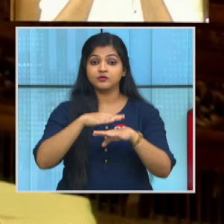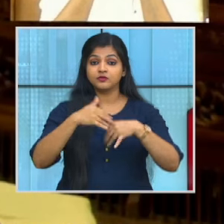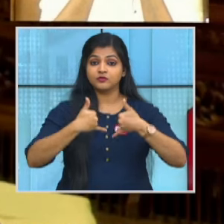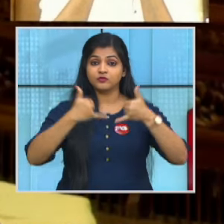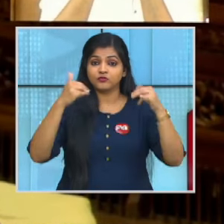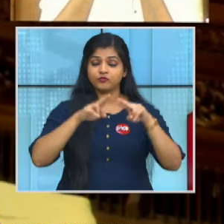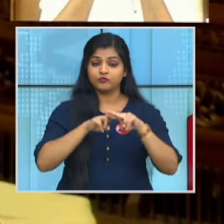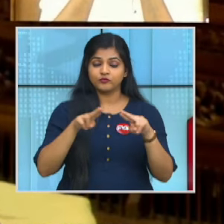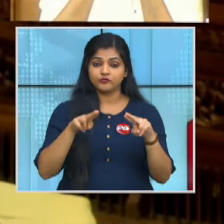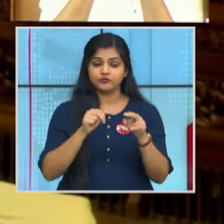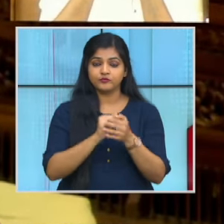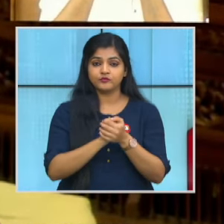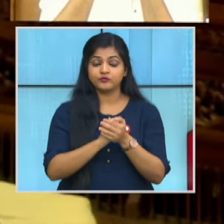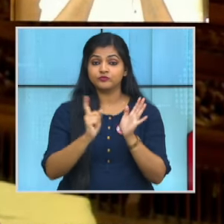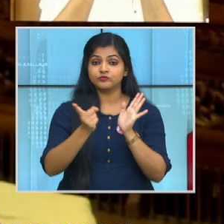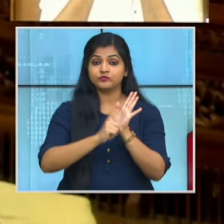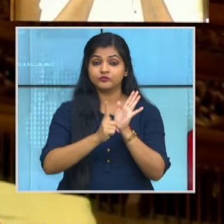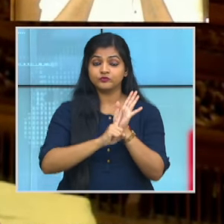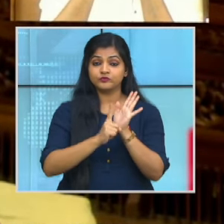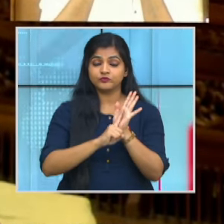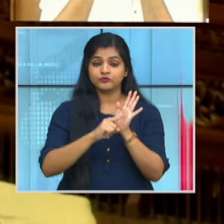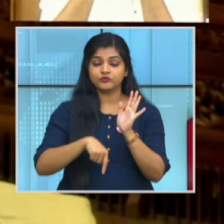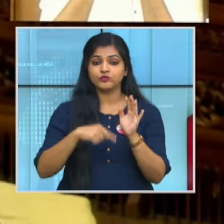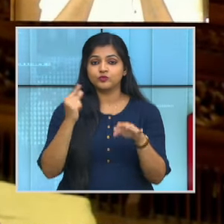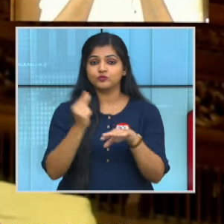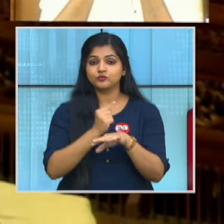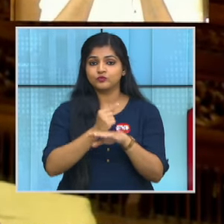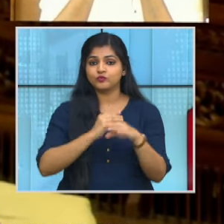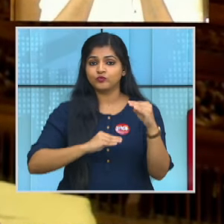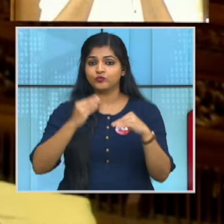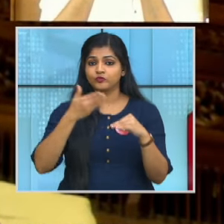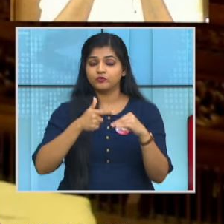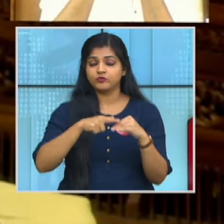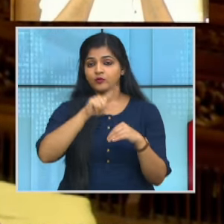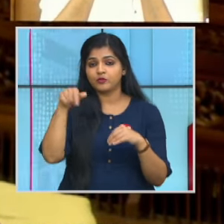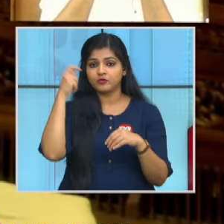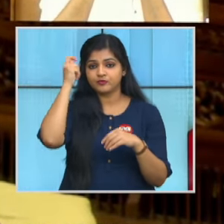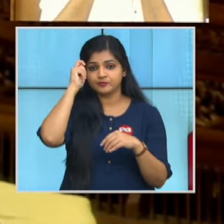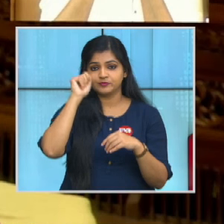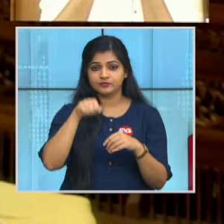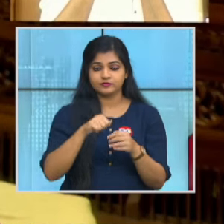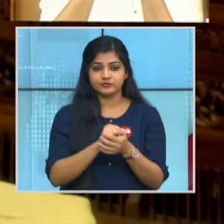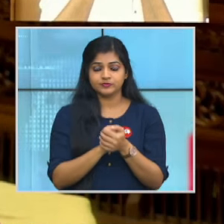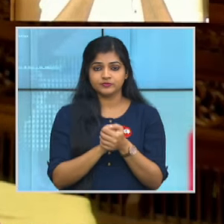രാജ്യവ്യാപകമായി പ്രചരണത്തിനായി ഏറ്റെടുത്തത് എന്നത് മറക്കേണ്ടതില്ല.